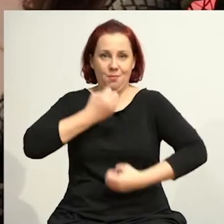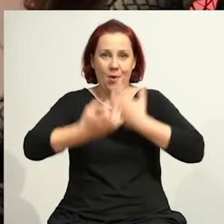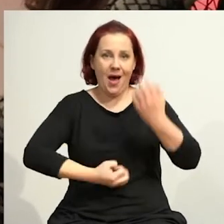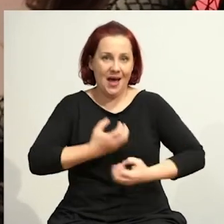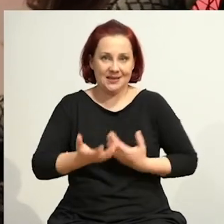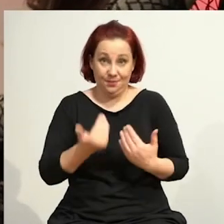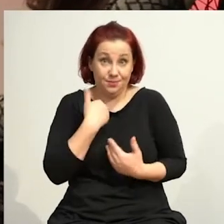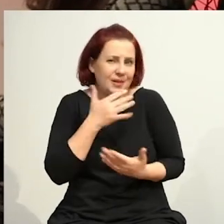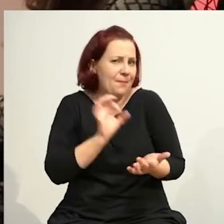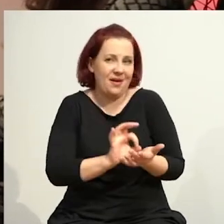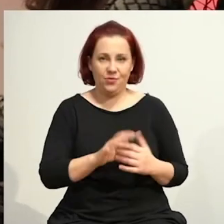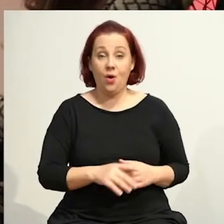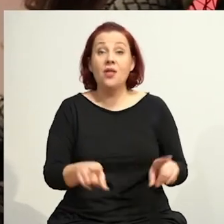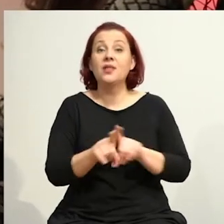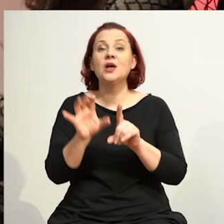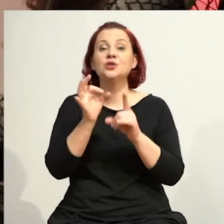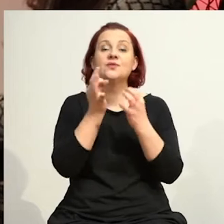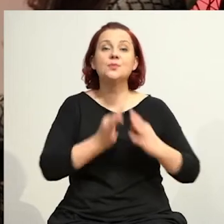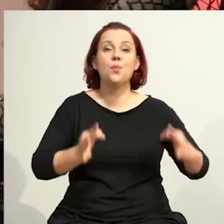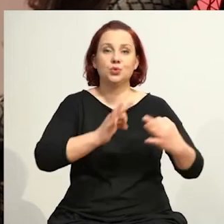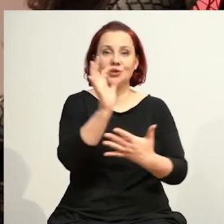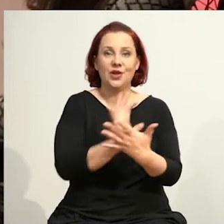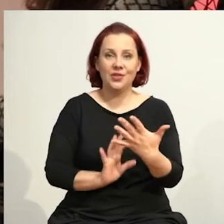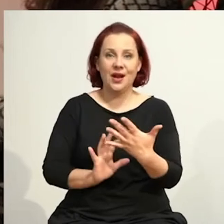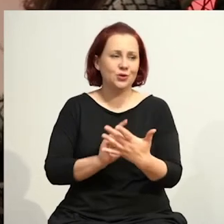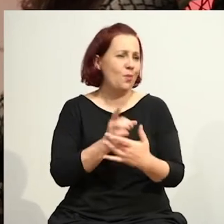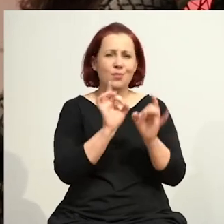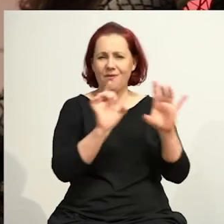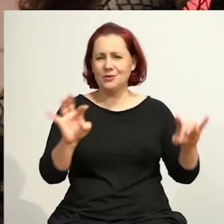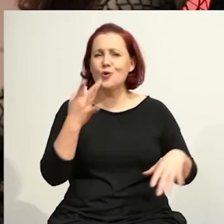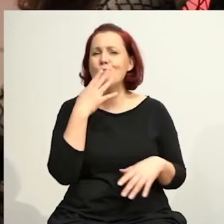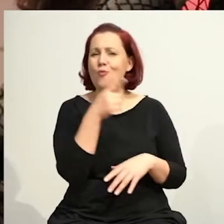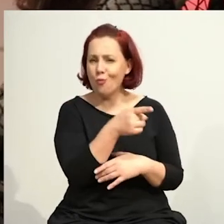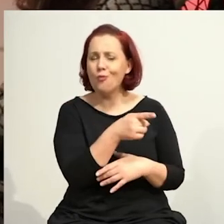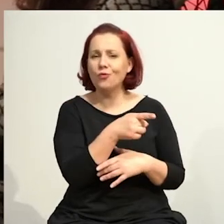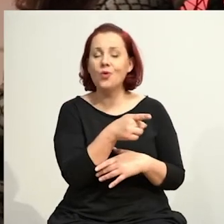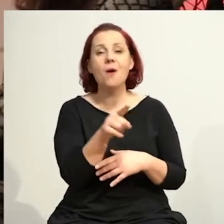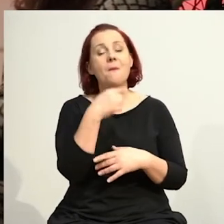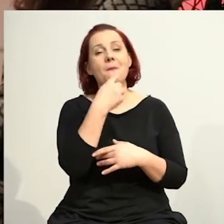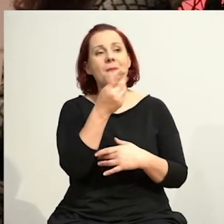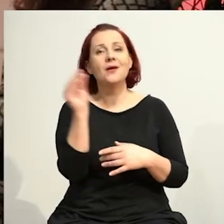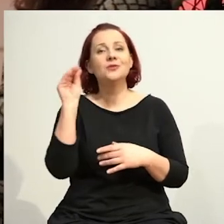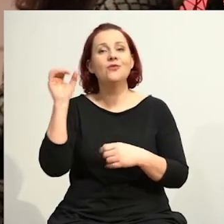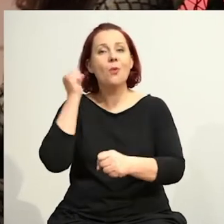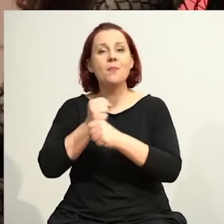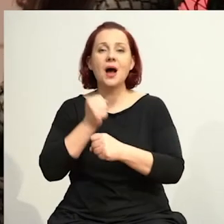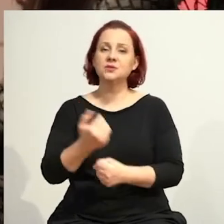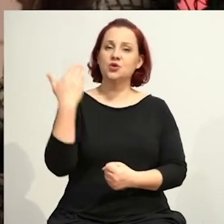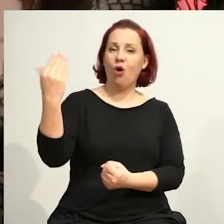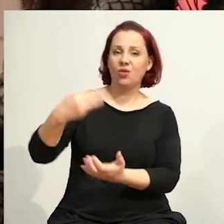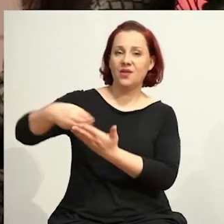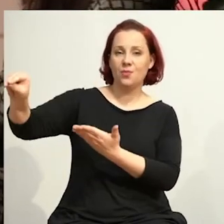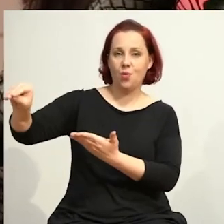bardzo mocno współczesne treści, które odnajdujemy, właśnie profesor już tu zaznaczył, ale ja powiem jeszcze o tej pracy i godnej płacy,